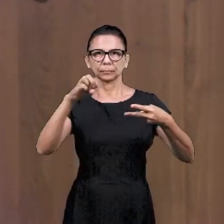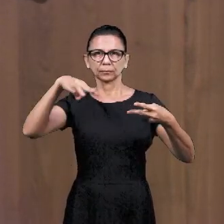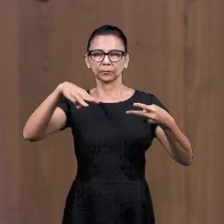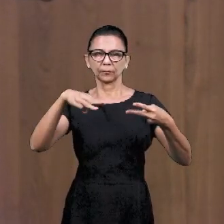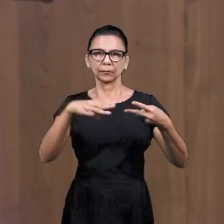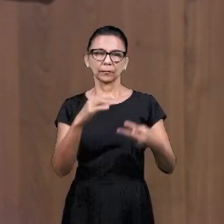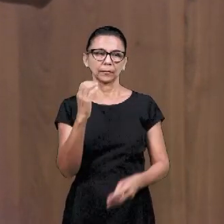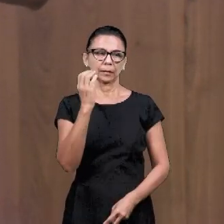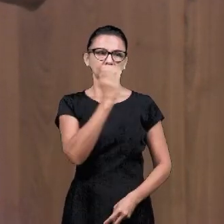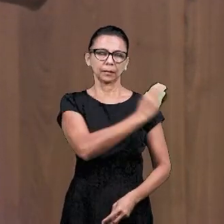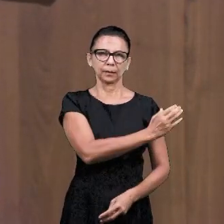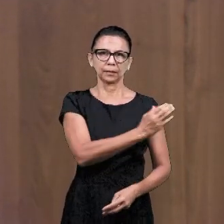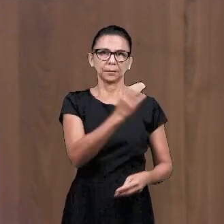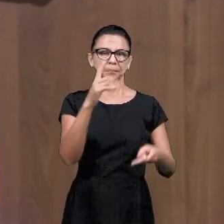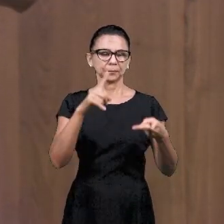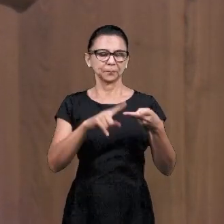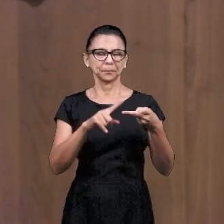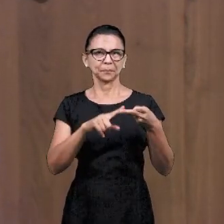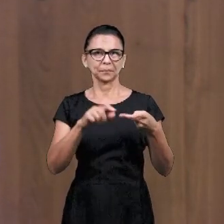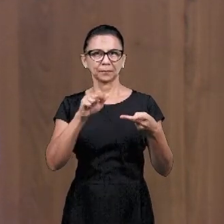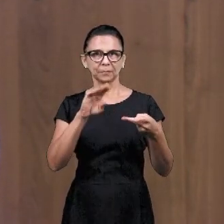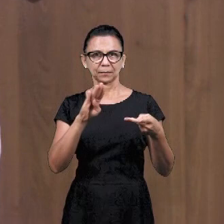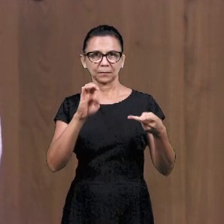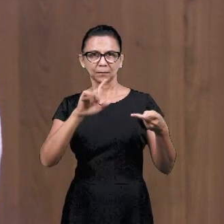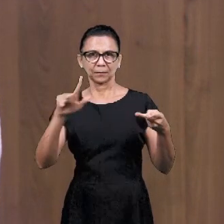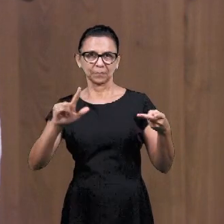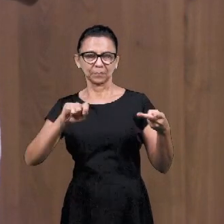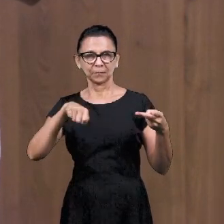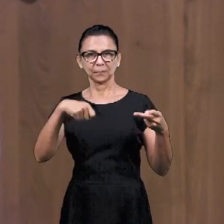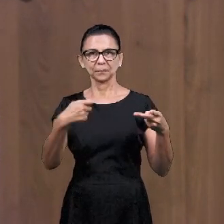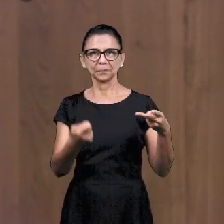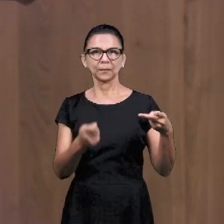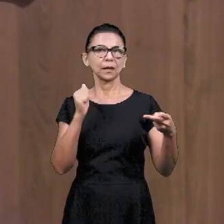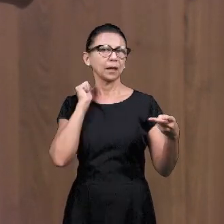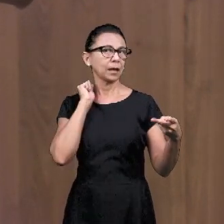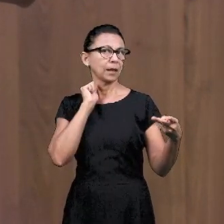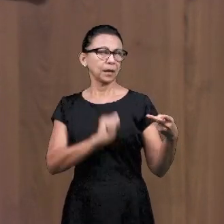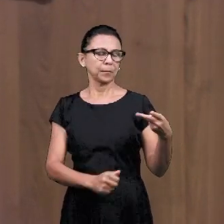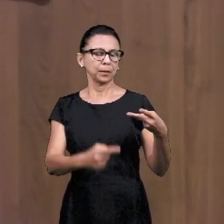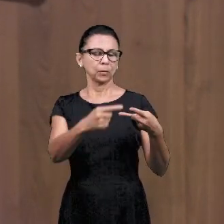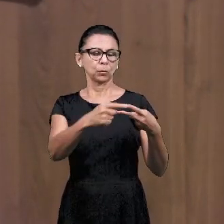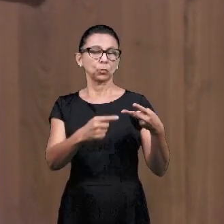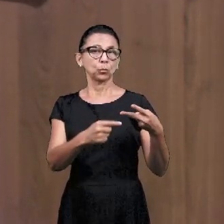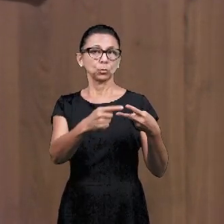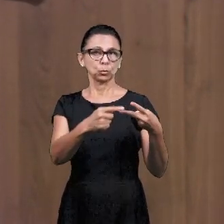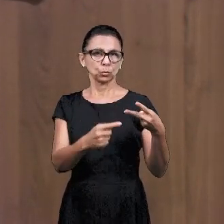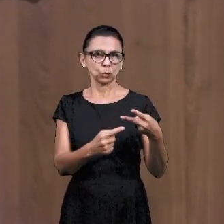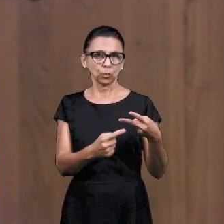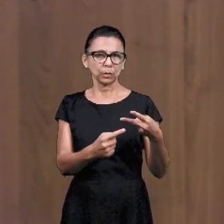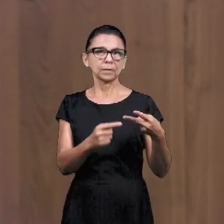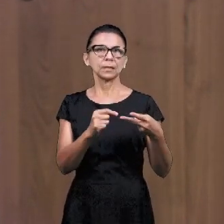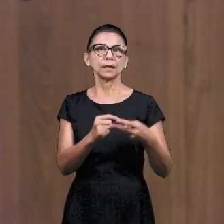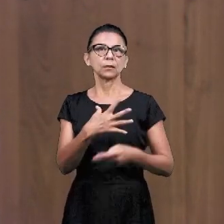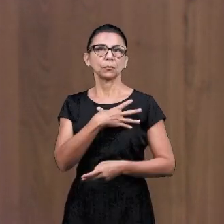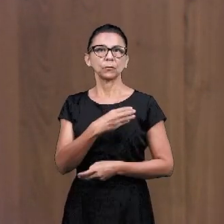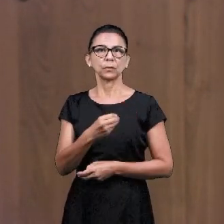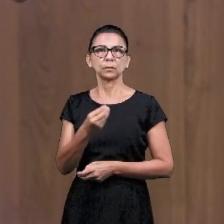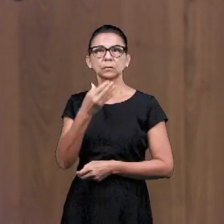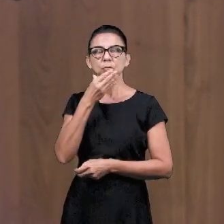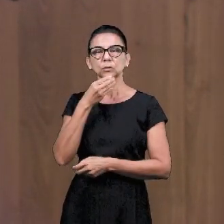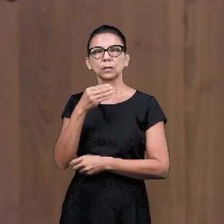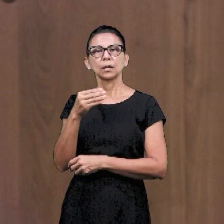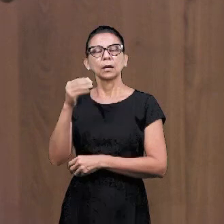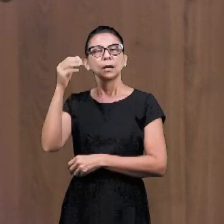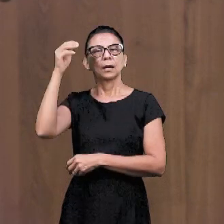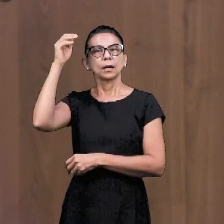Caïn et Abel étaient des enfants d'Adam et Ève. Certainement, ils ont grandi en entendant ce qui s'est passé au